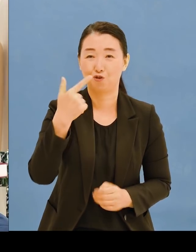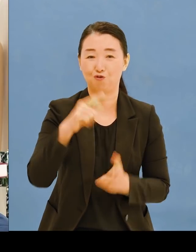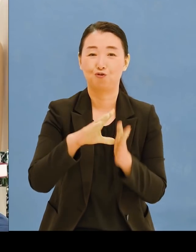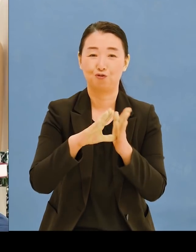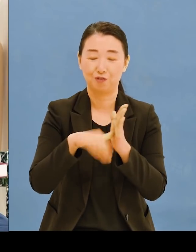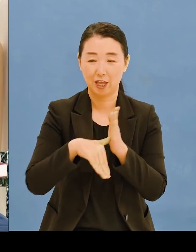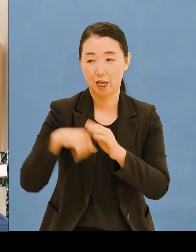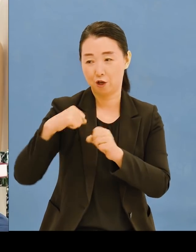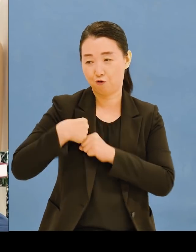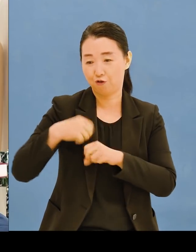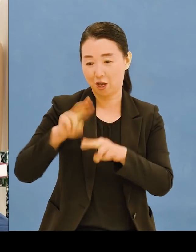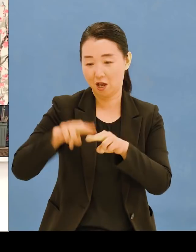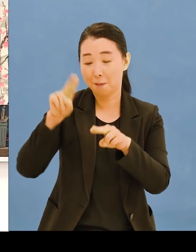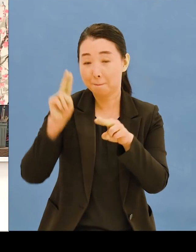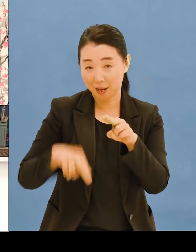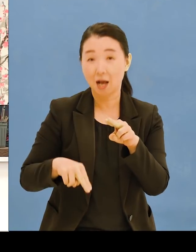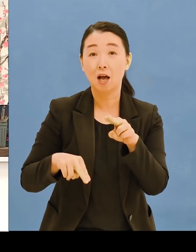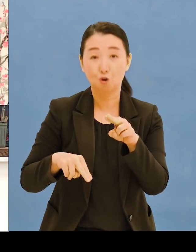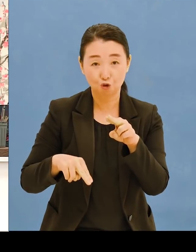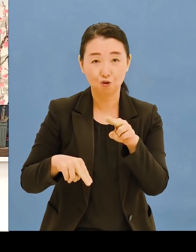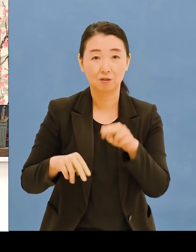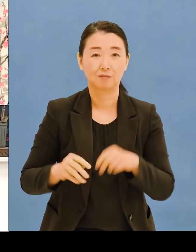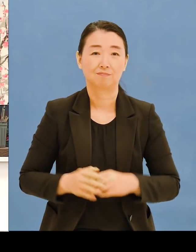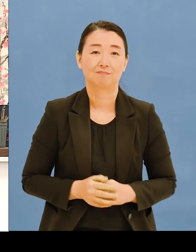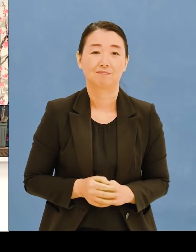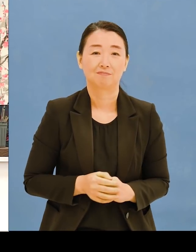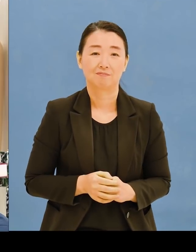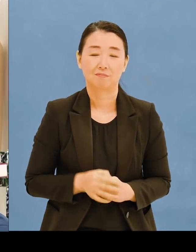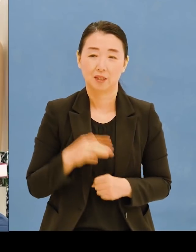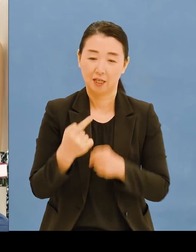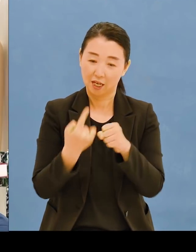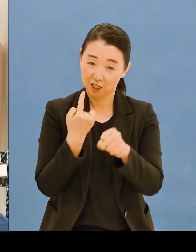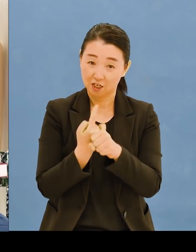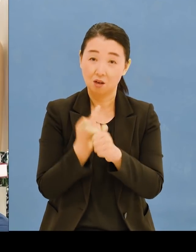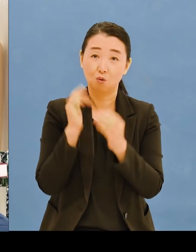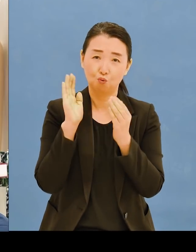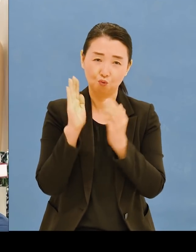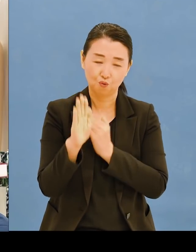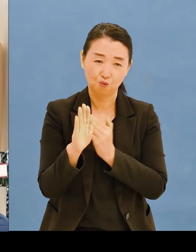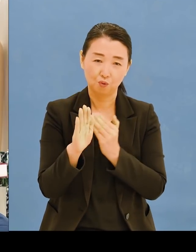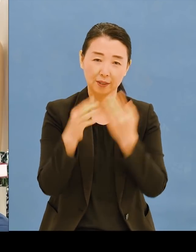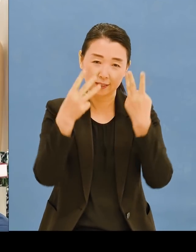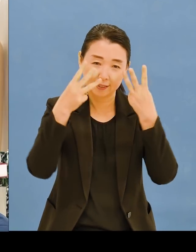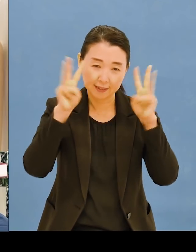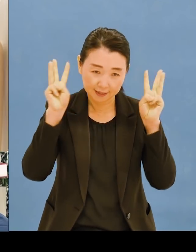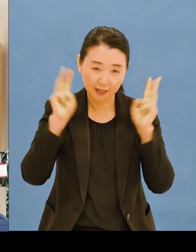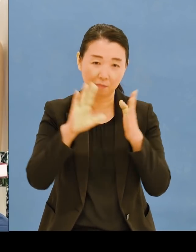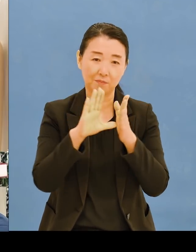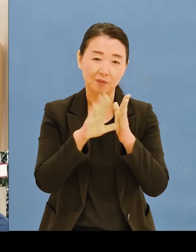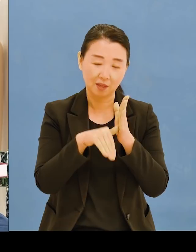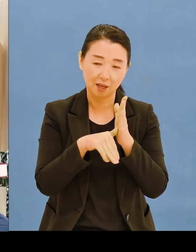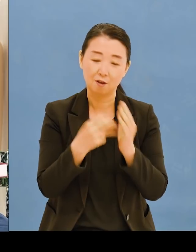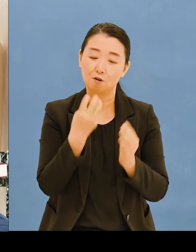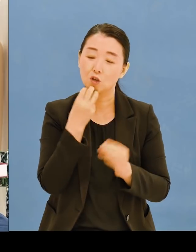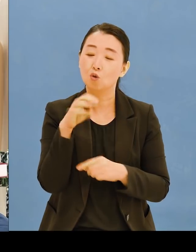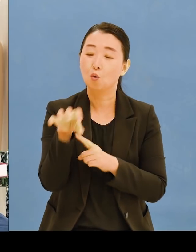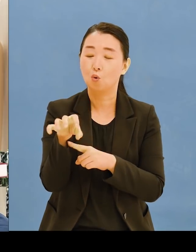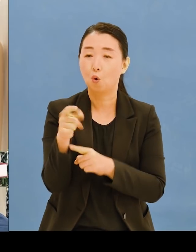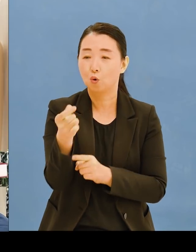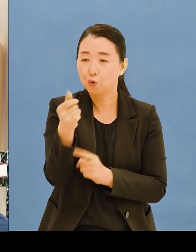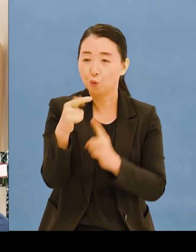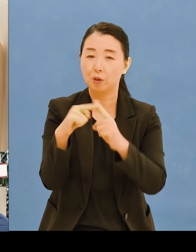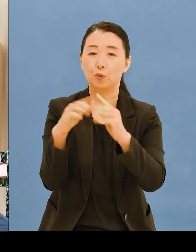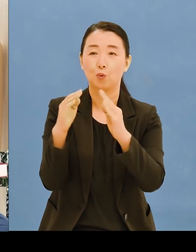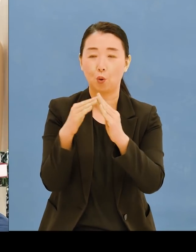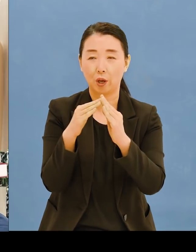2006년도에 이제 전역을 하고 나서 군대에서 이제 전역을 하고 나서 한 1년 후에 신학교 3학년 때 이제 서울의 작은